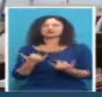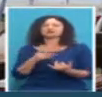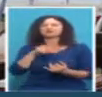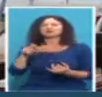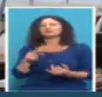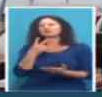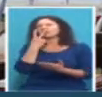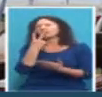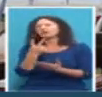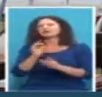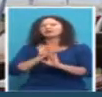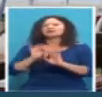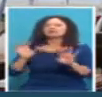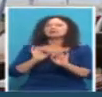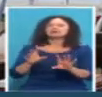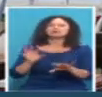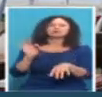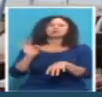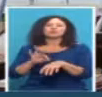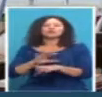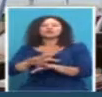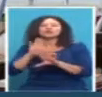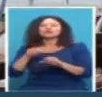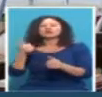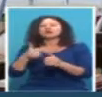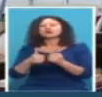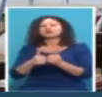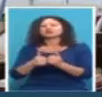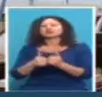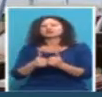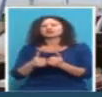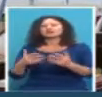показывают, рассказывают, им вводят их, там, каждого подстраховывают, все